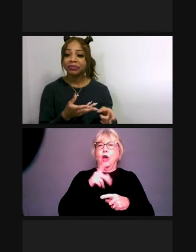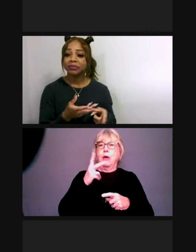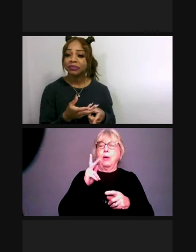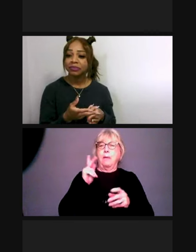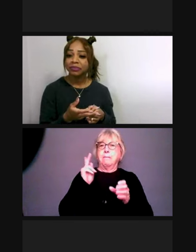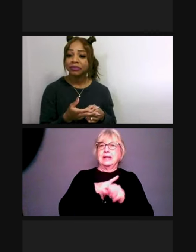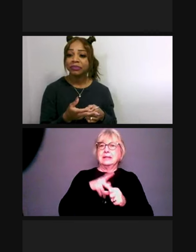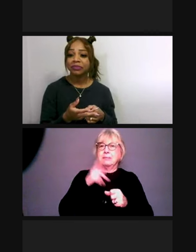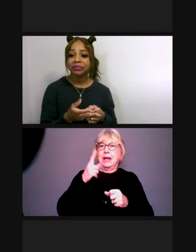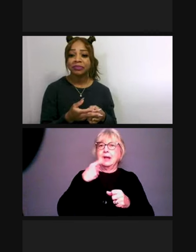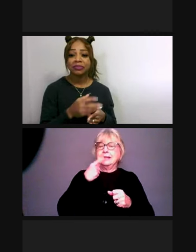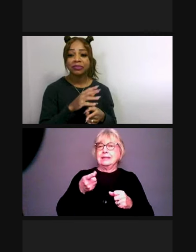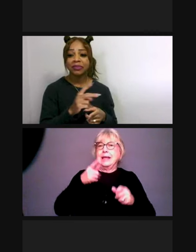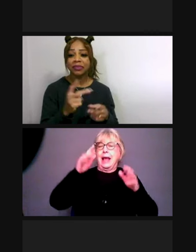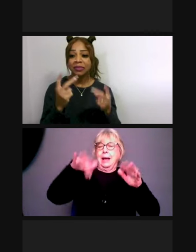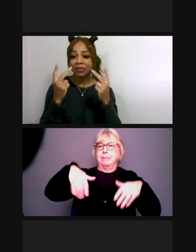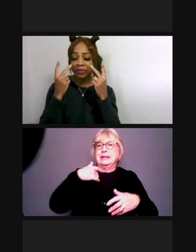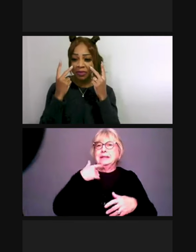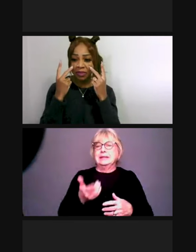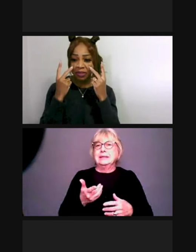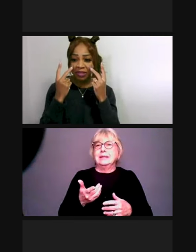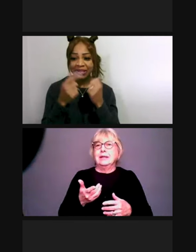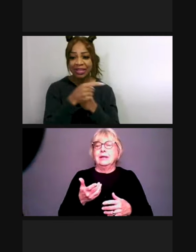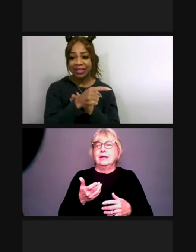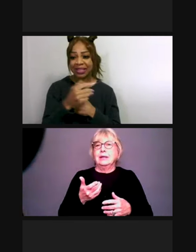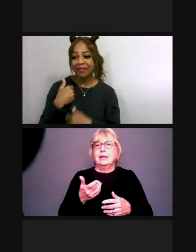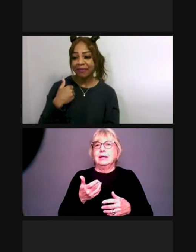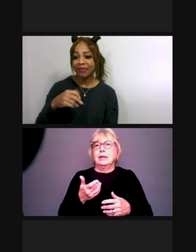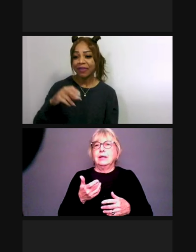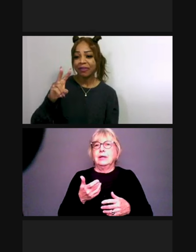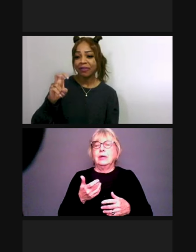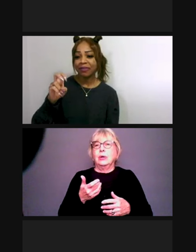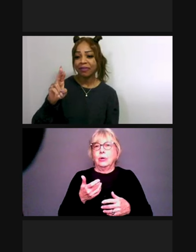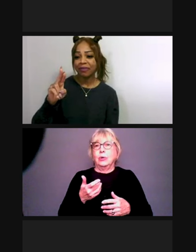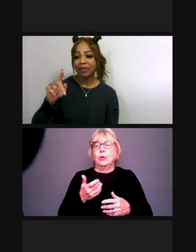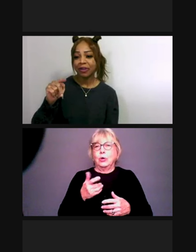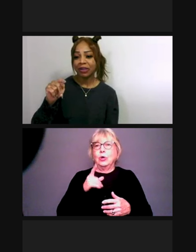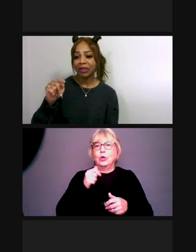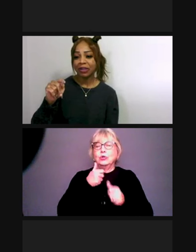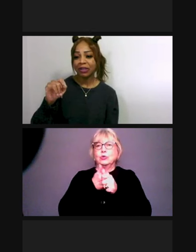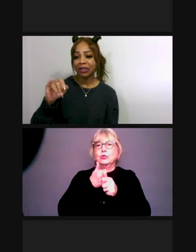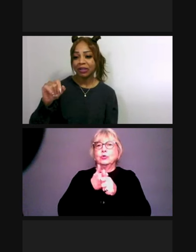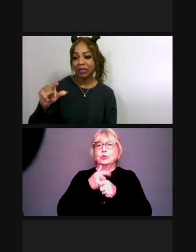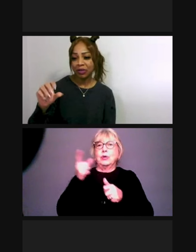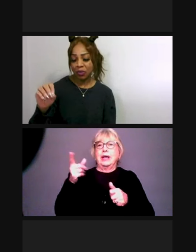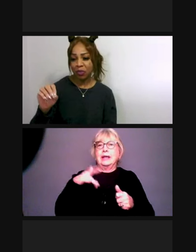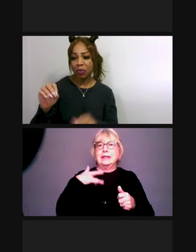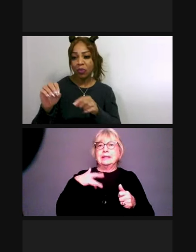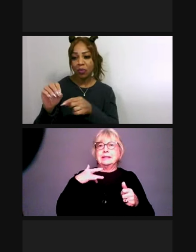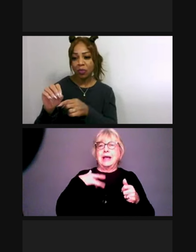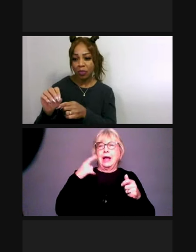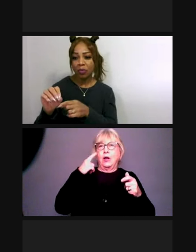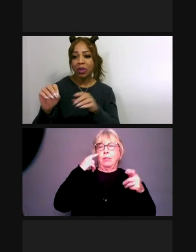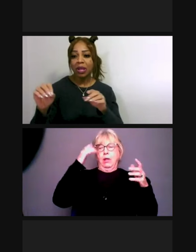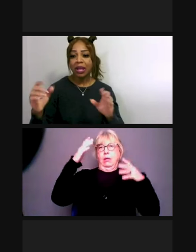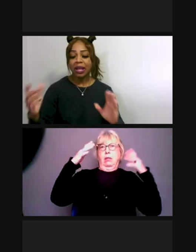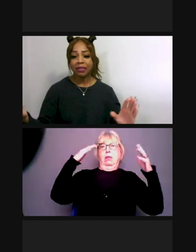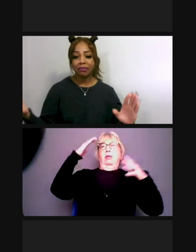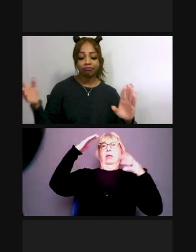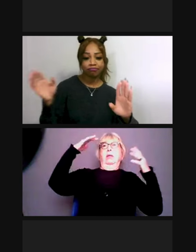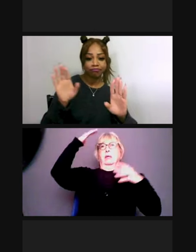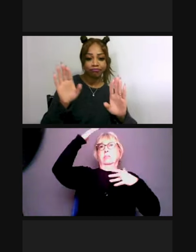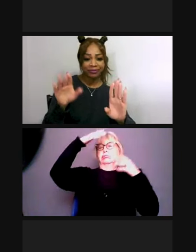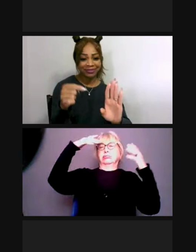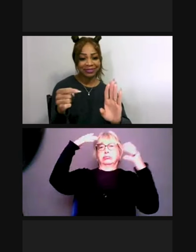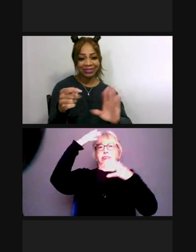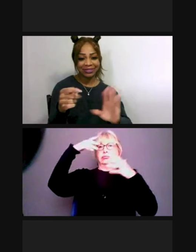par après qu'ils ont senti un vertige visuel et d'avoir